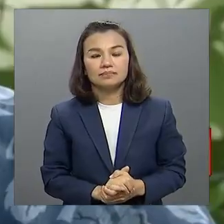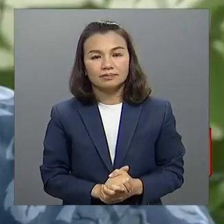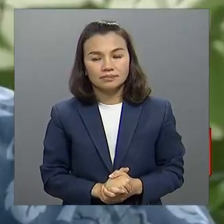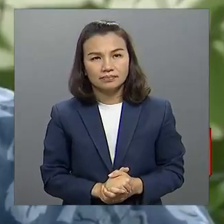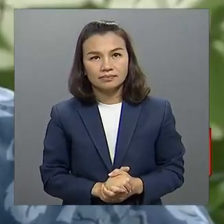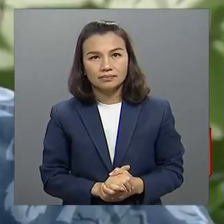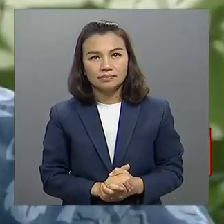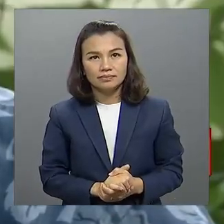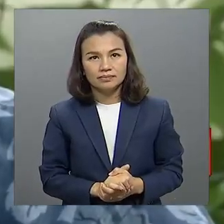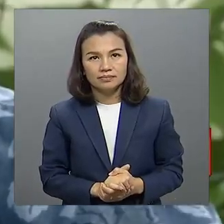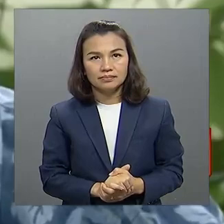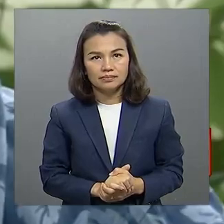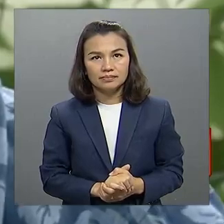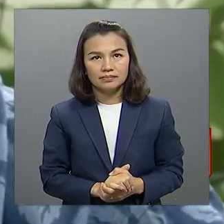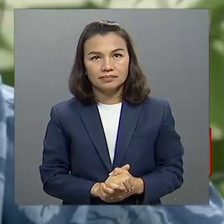ที่นาหวานเนี่ย